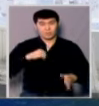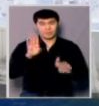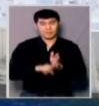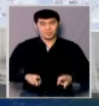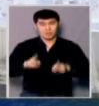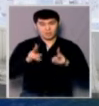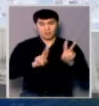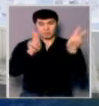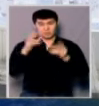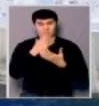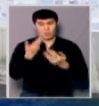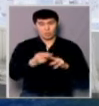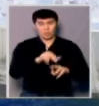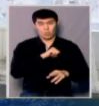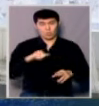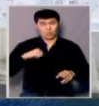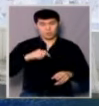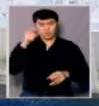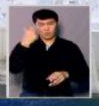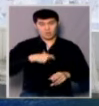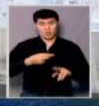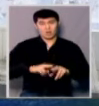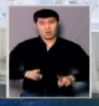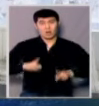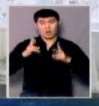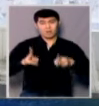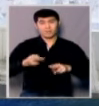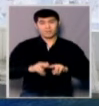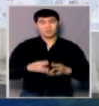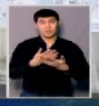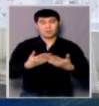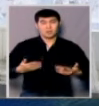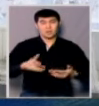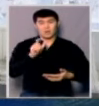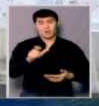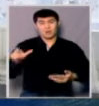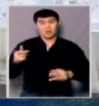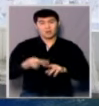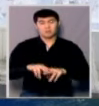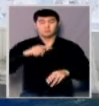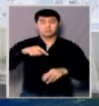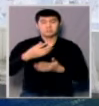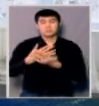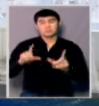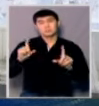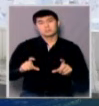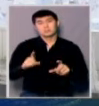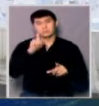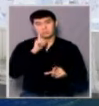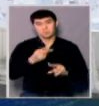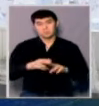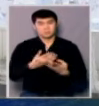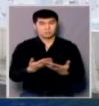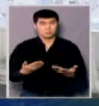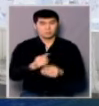қауіпсіздік ережелерін сақтамай, өз бастарына, мысалға, қауіп төндіріп, айналасынан бірнеше, мысалға, ой-ой болып отырады.